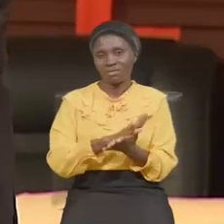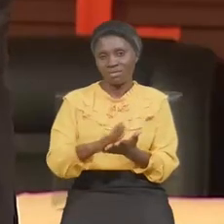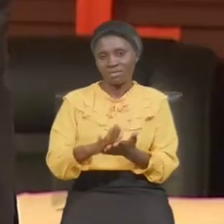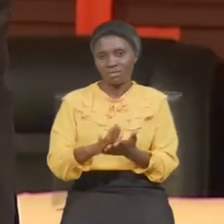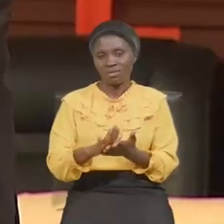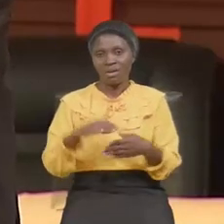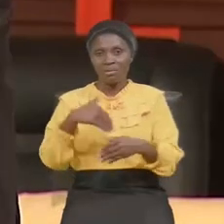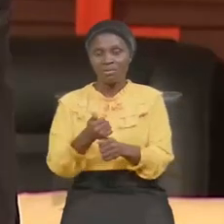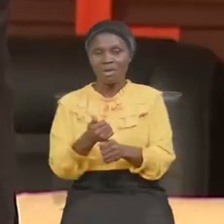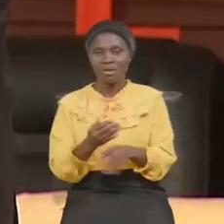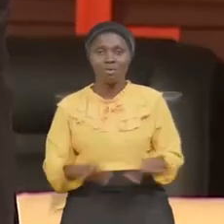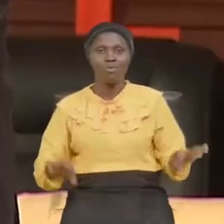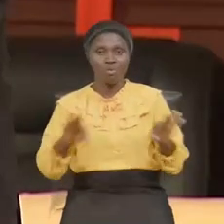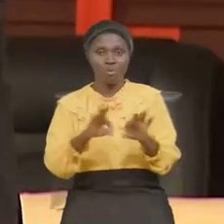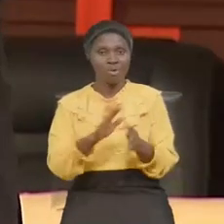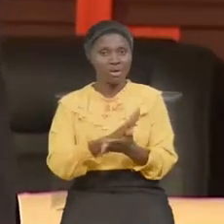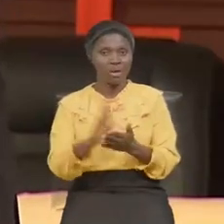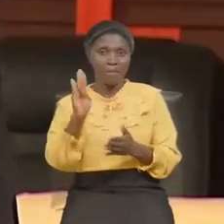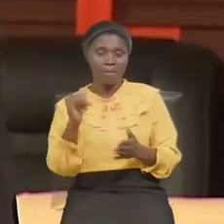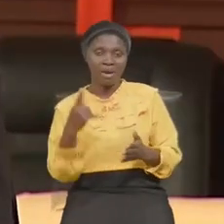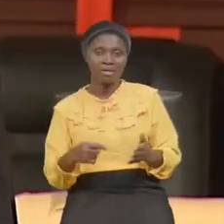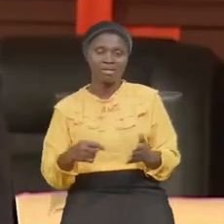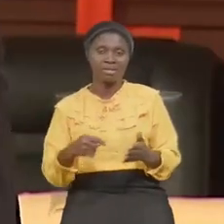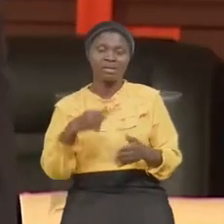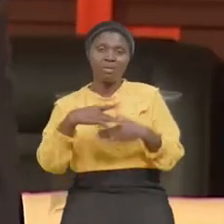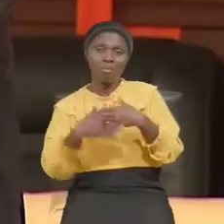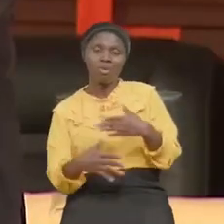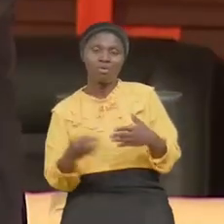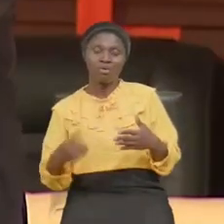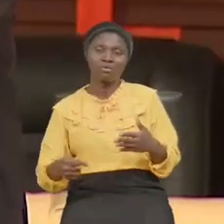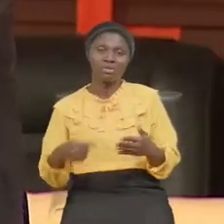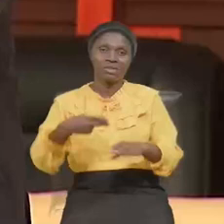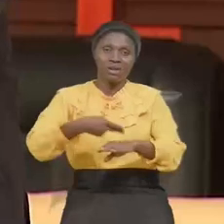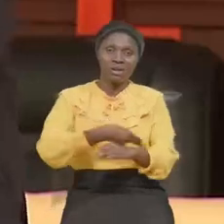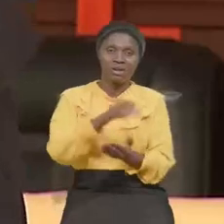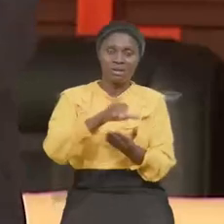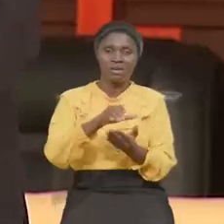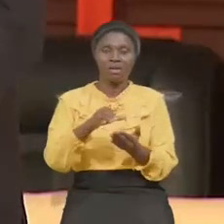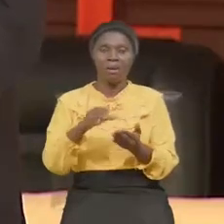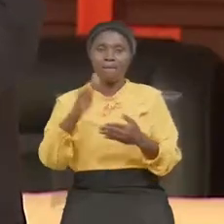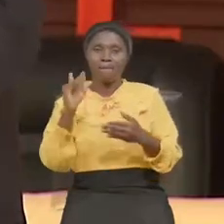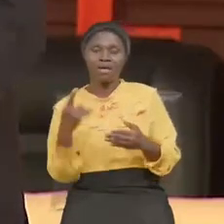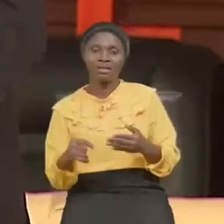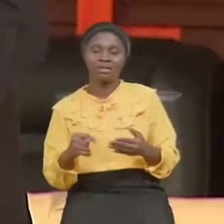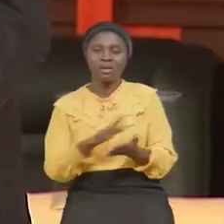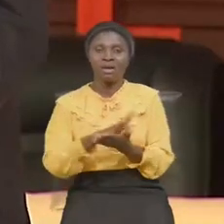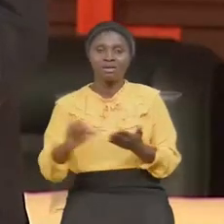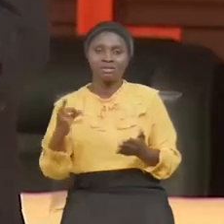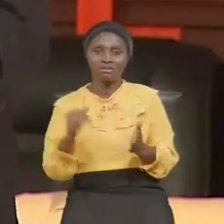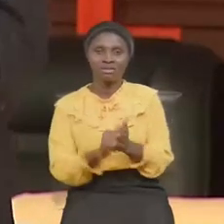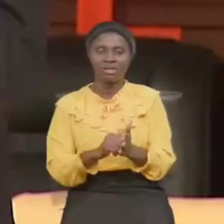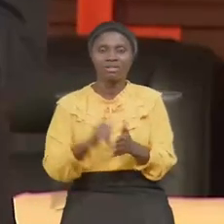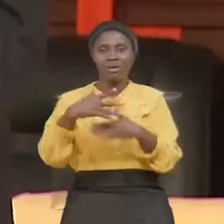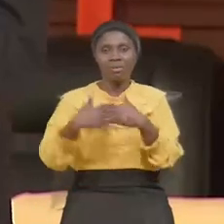l'agneau, rendus dignes par la purification de ce sang, rendus dignes par le pardon, par la